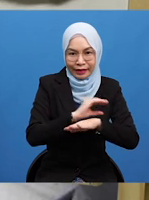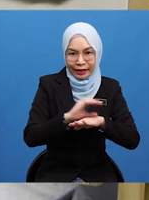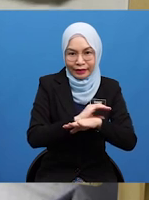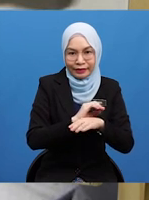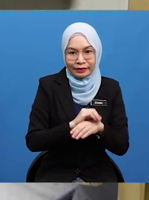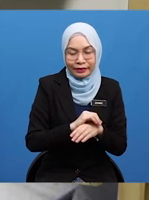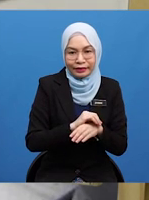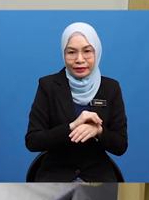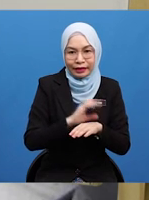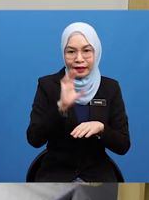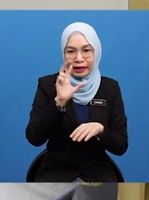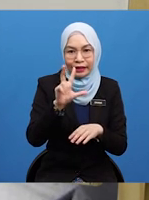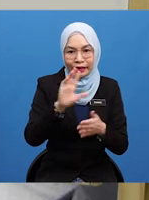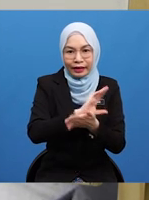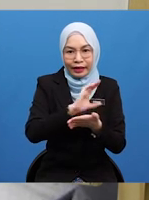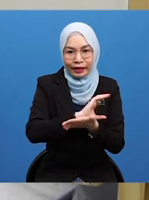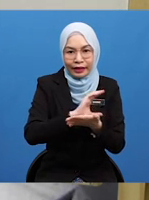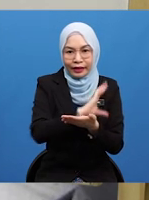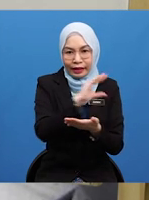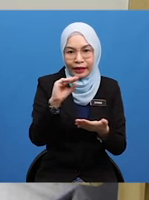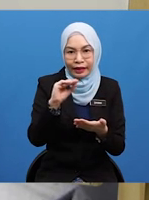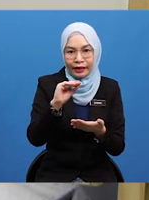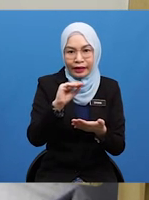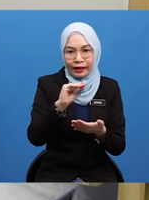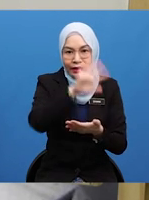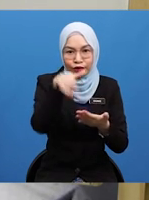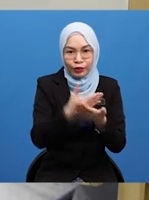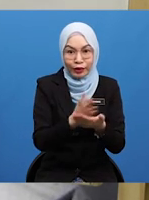kad dan empat